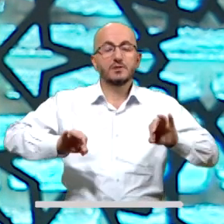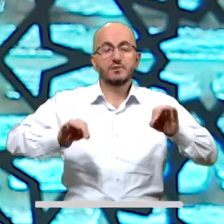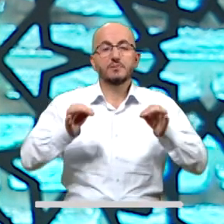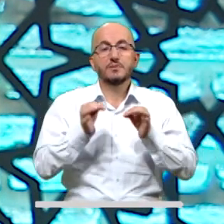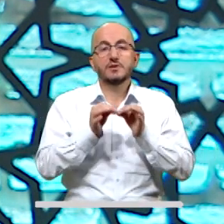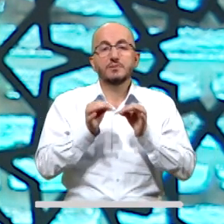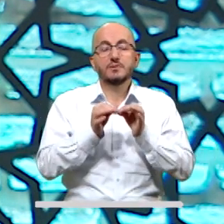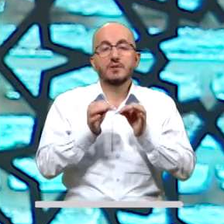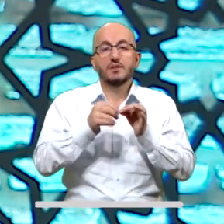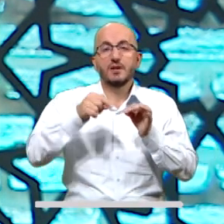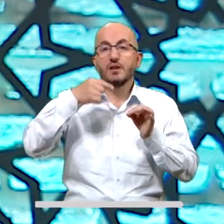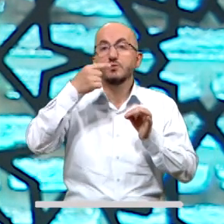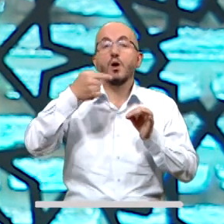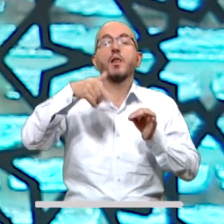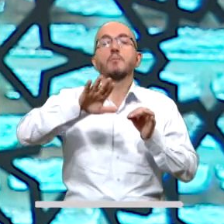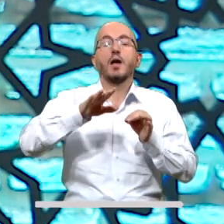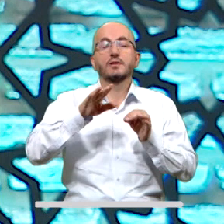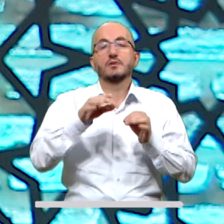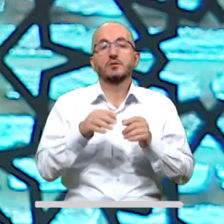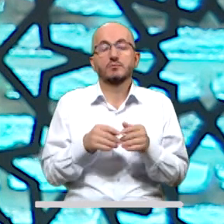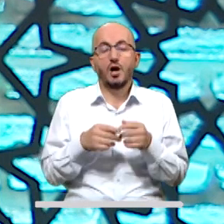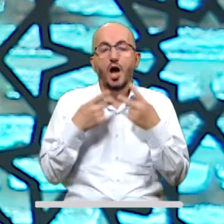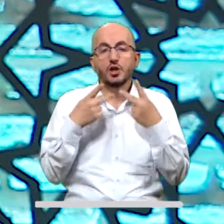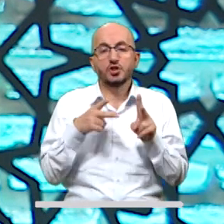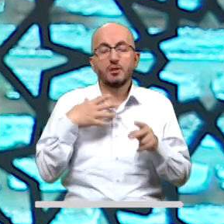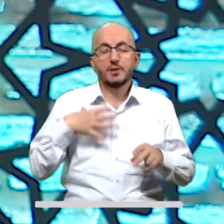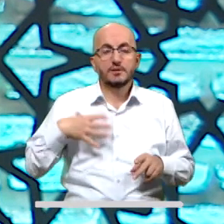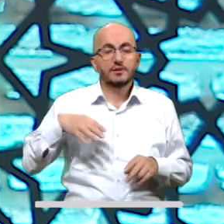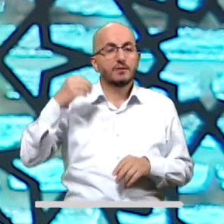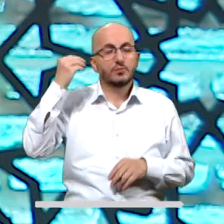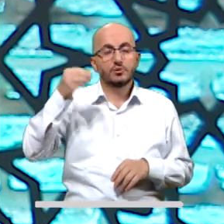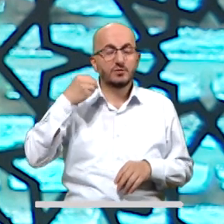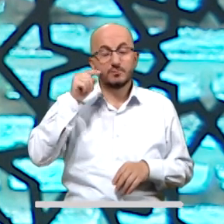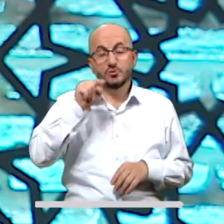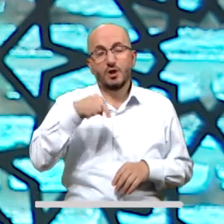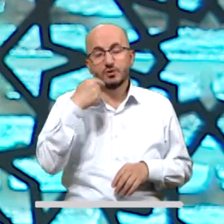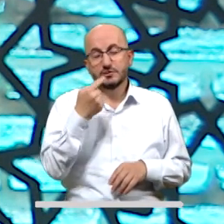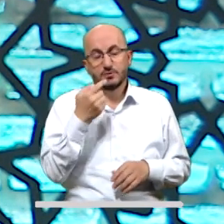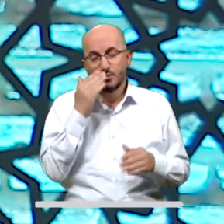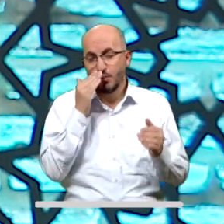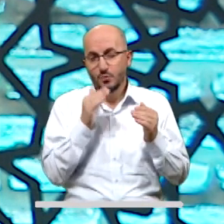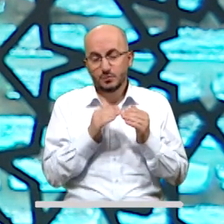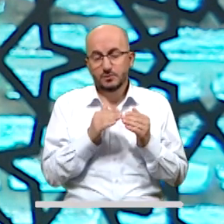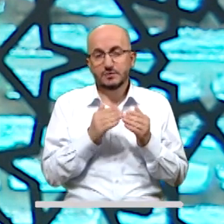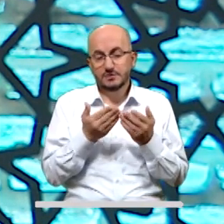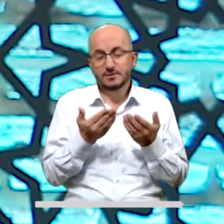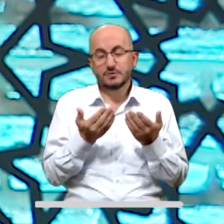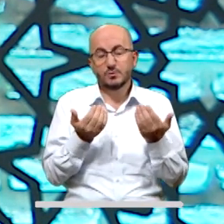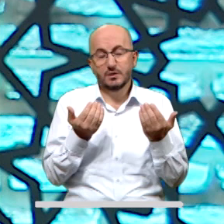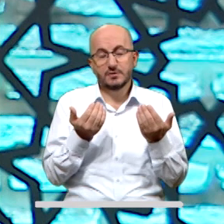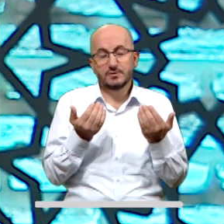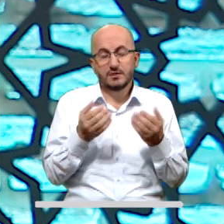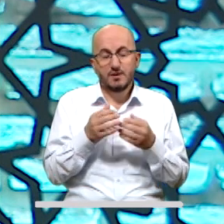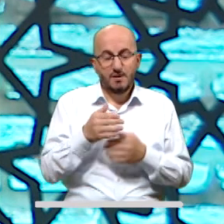besmele çekilmez diyorlar. Tamam, bir tarif isteyelim hocamızdan. İnşallah evet. Bundan sonra siz de ona göre ibadet edin. Bize de dua edin.